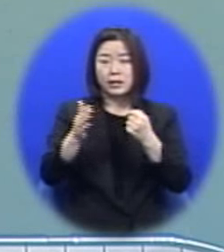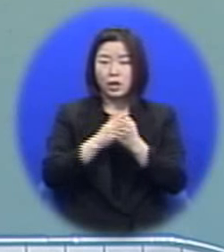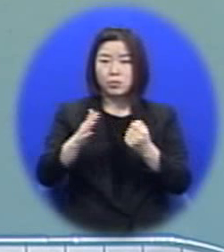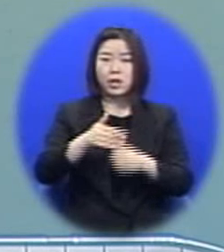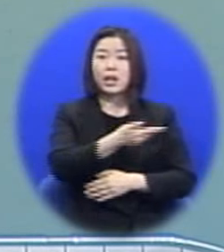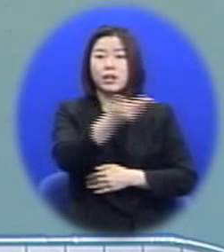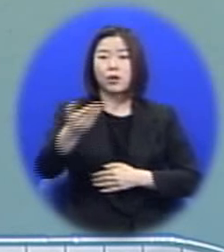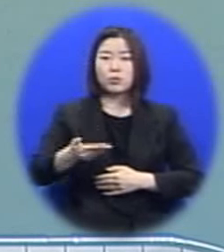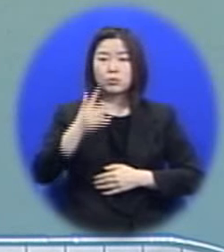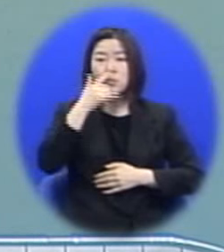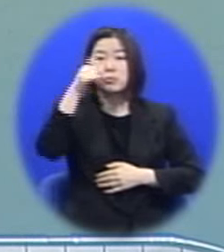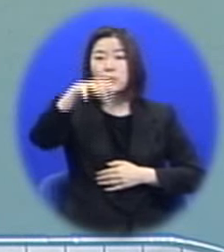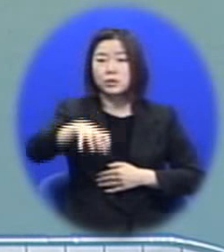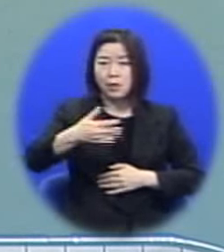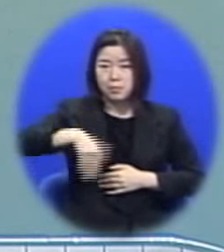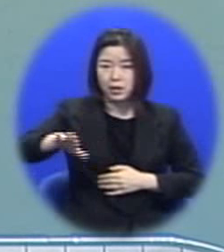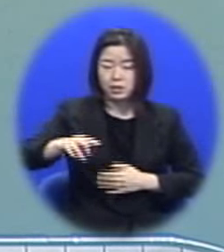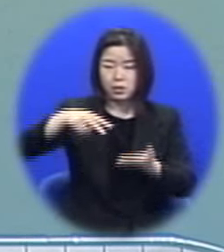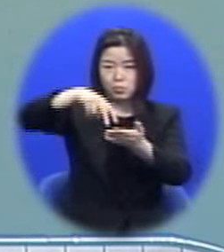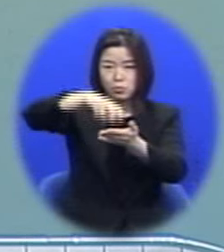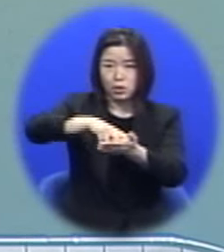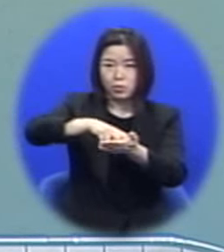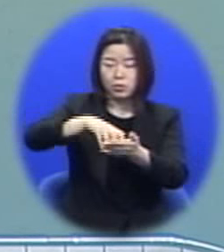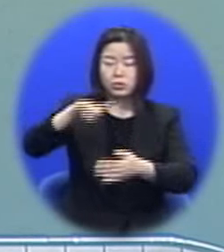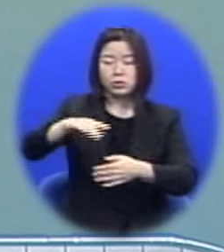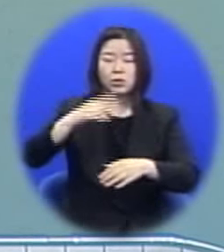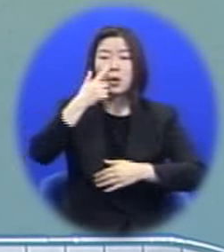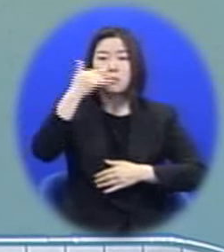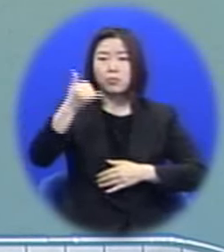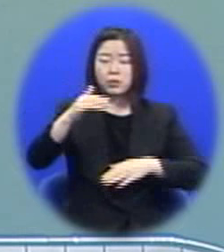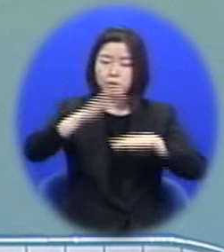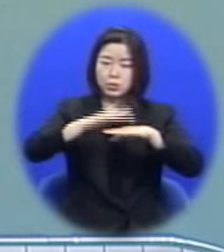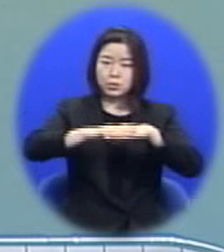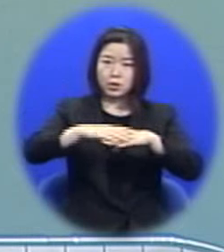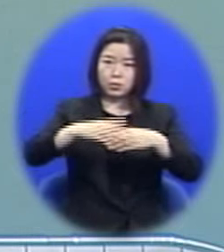가서 무릎을 꿇고 그 부모님의 손을 붙잡고